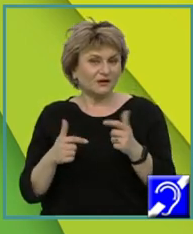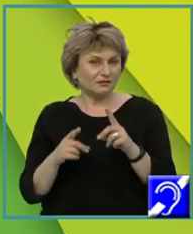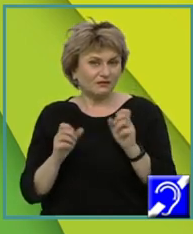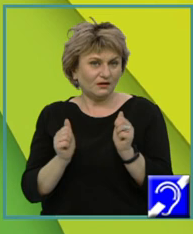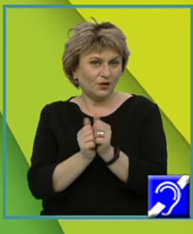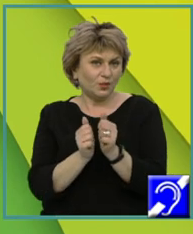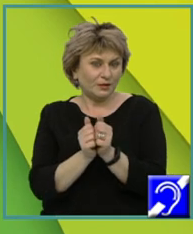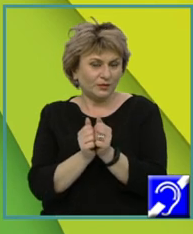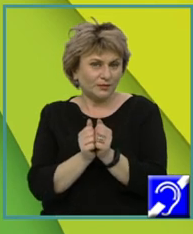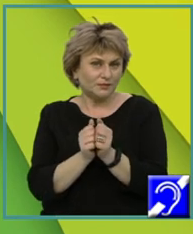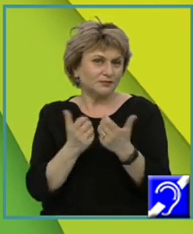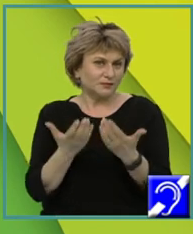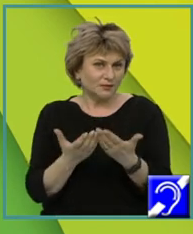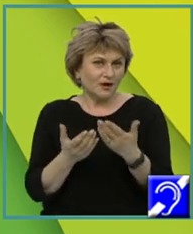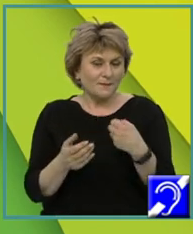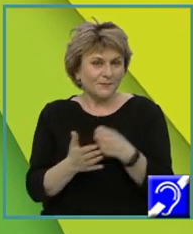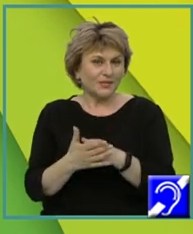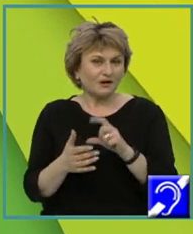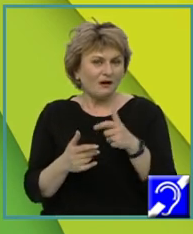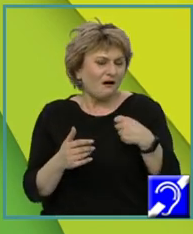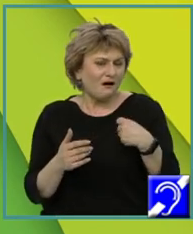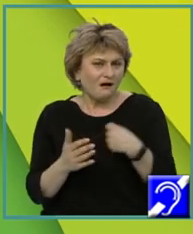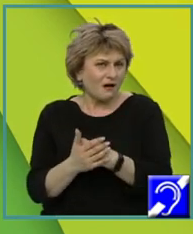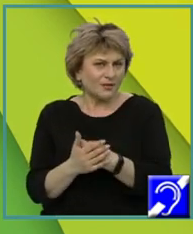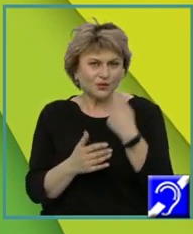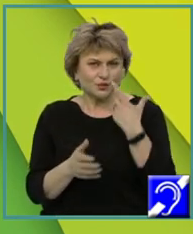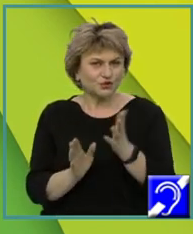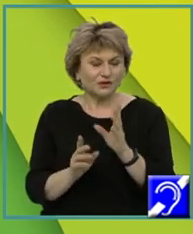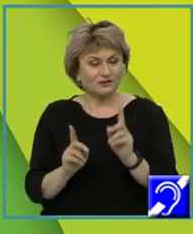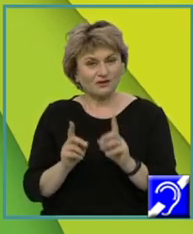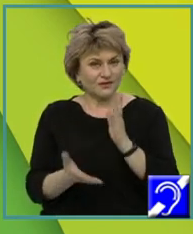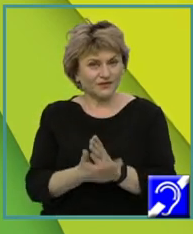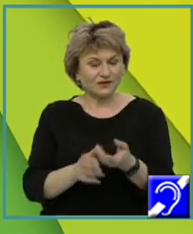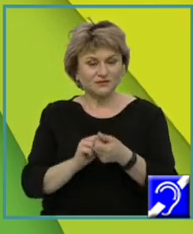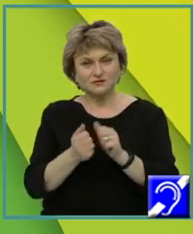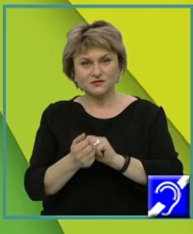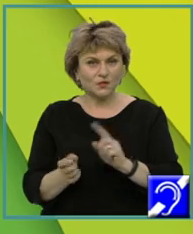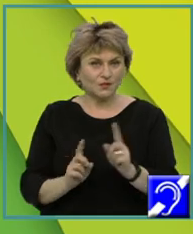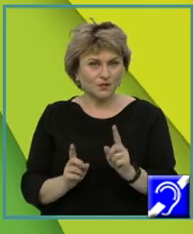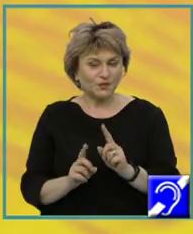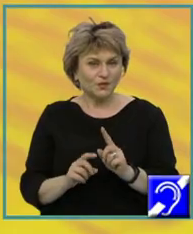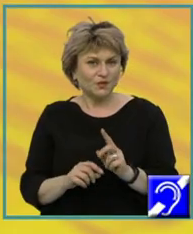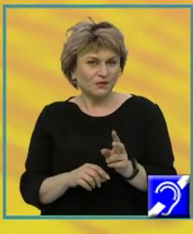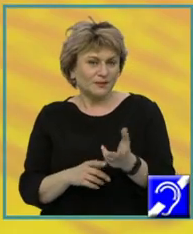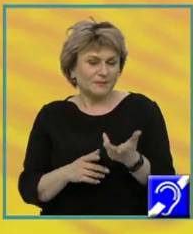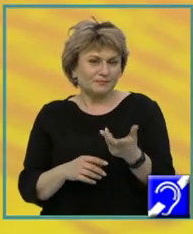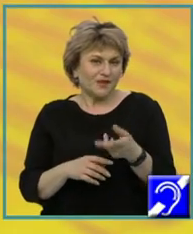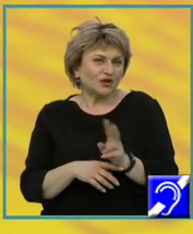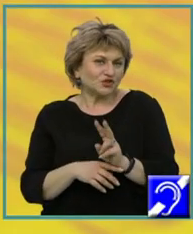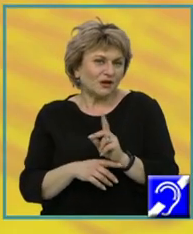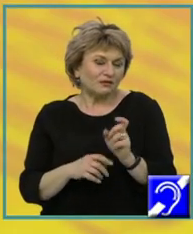nu știe până la capăt nu știe dacă întradevăr a fost sau nu trădat de